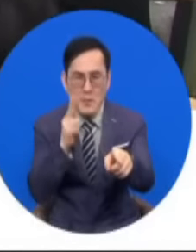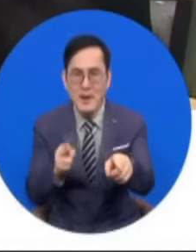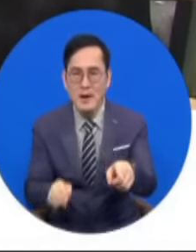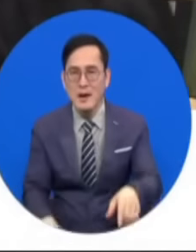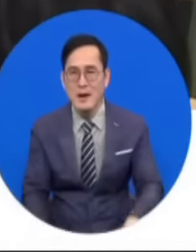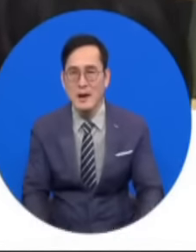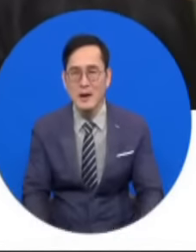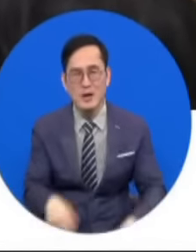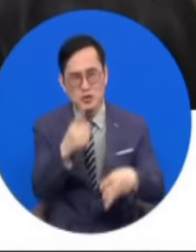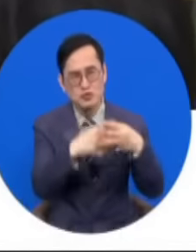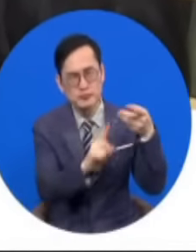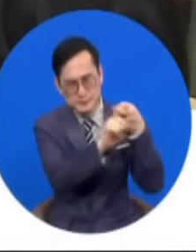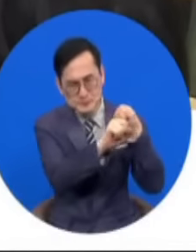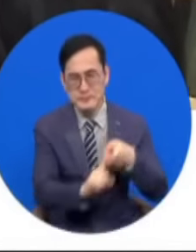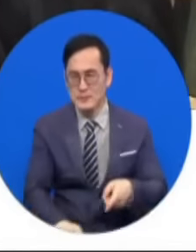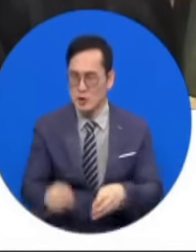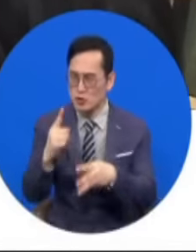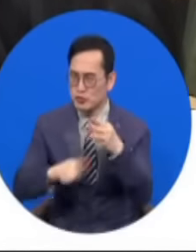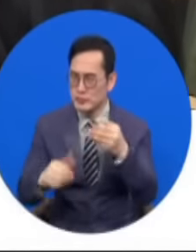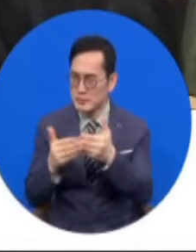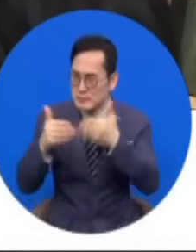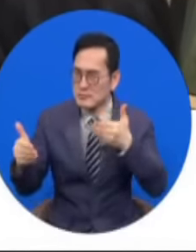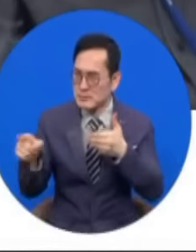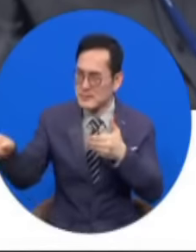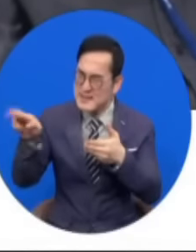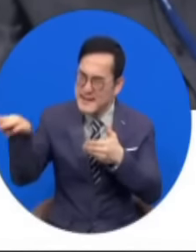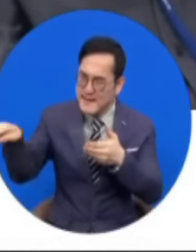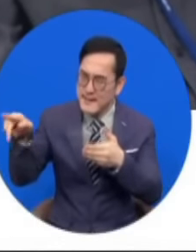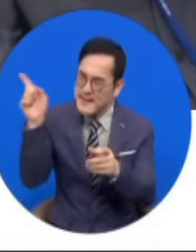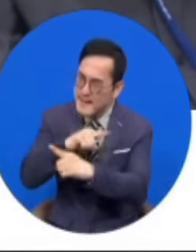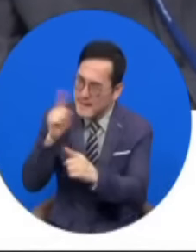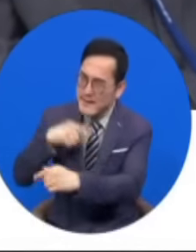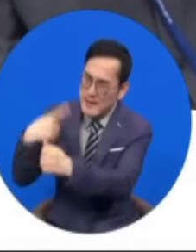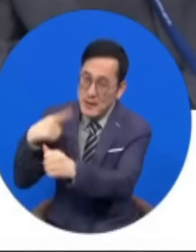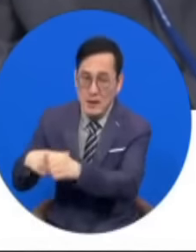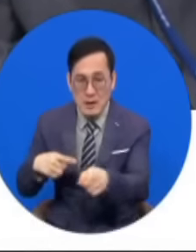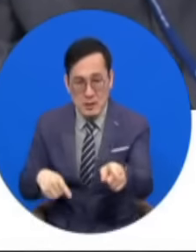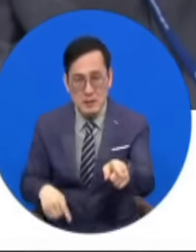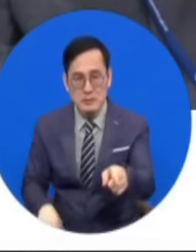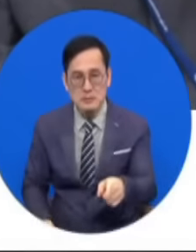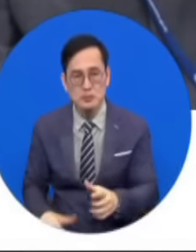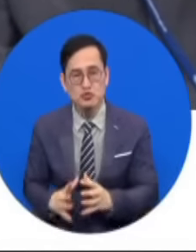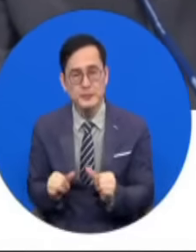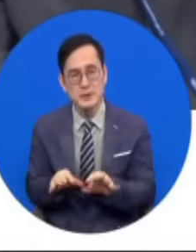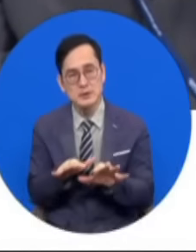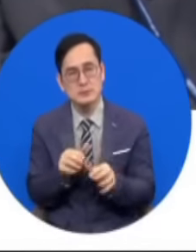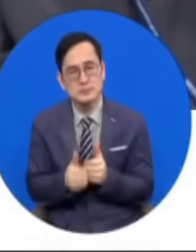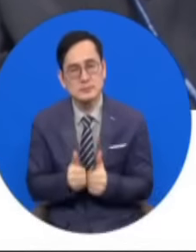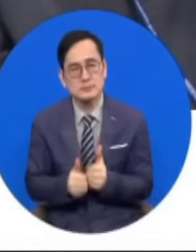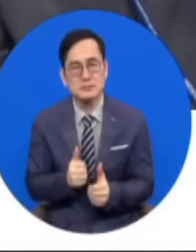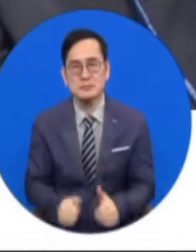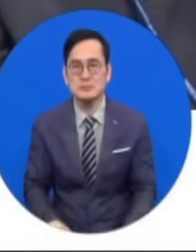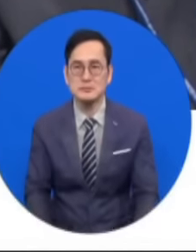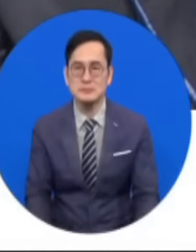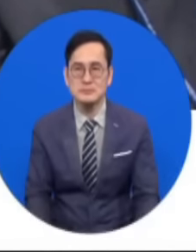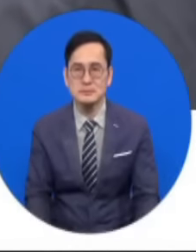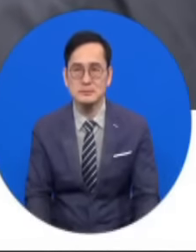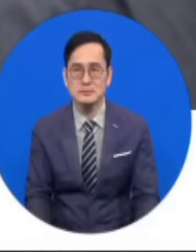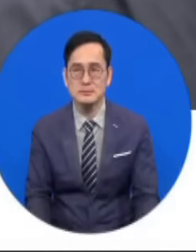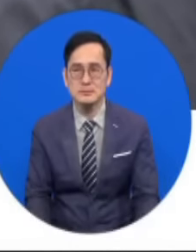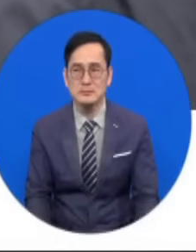뭐 친 반으로 이걸 갈등적 요소로 가니까 저러면 안 된다는 생각을 사람들이 다 하고 있는 거예요 저도 개인적으로